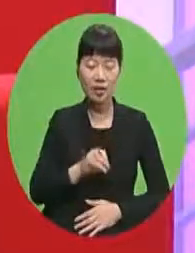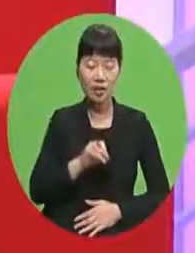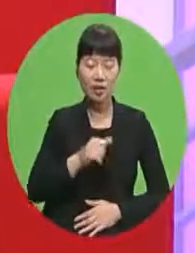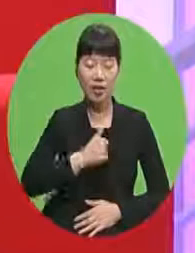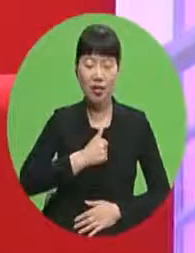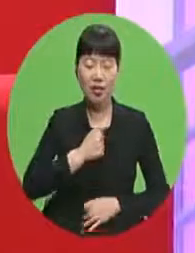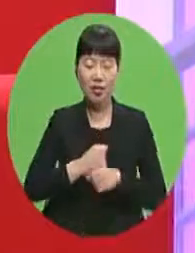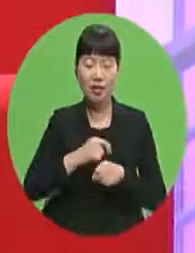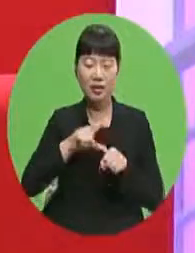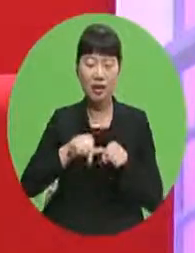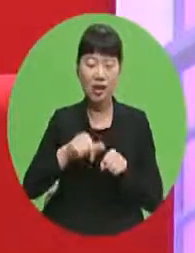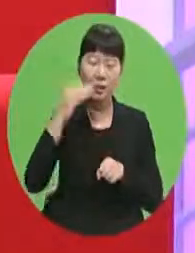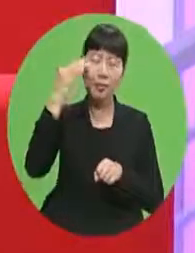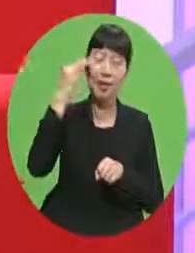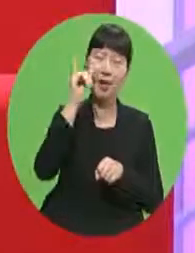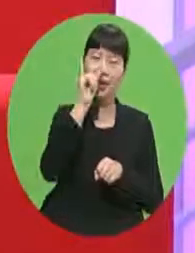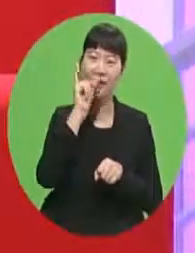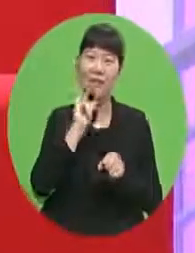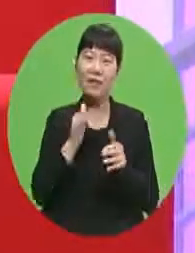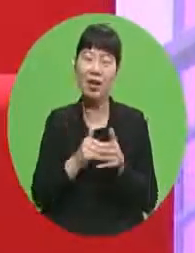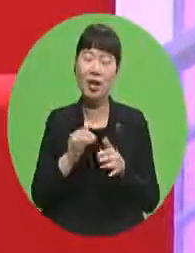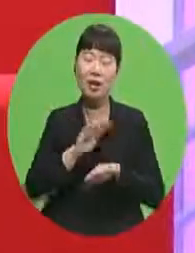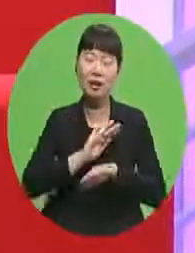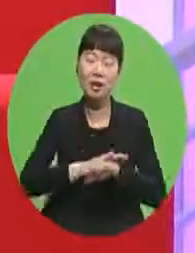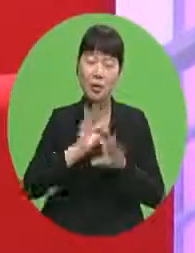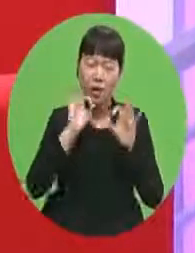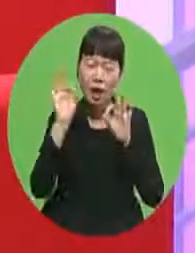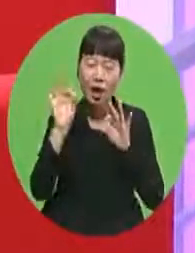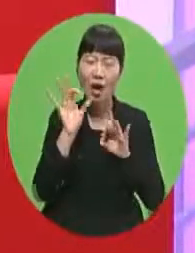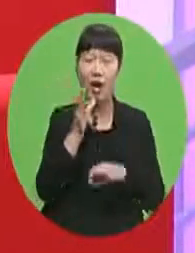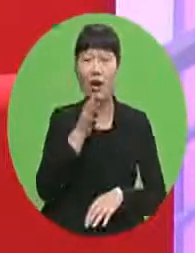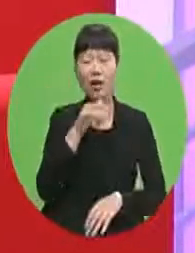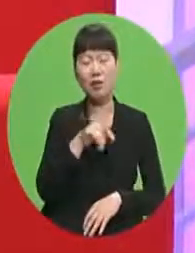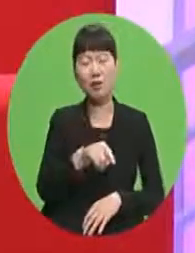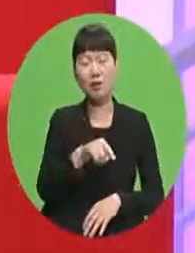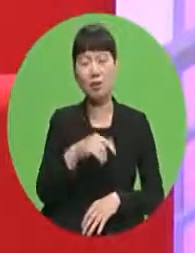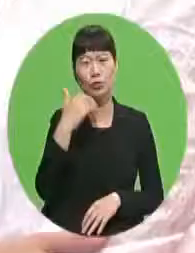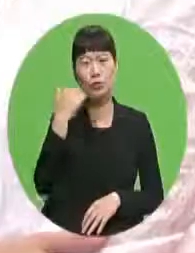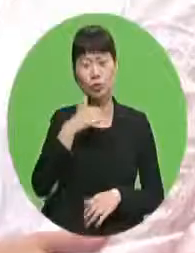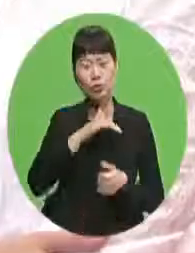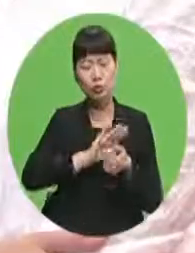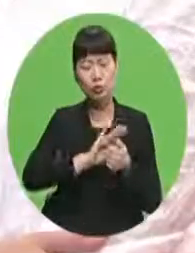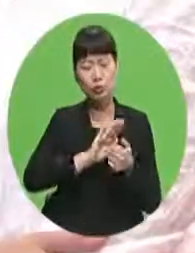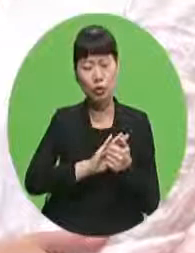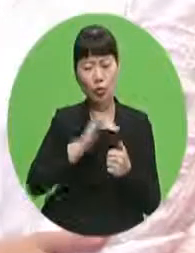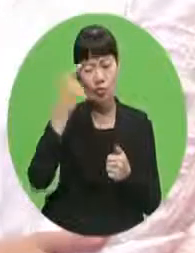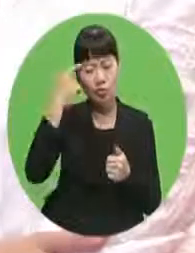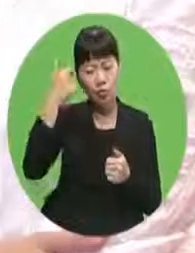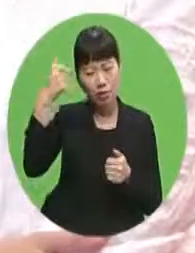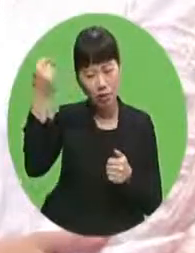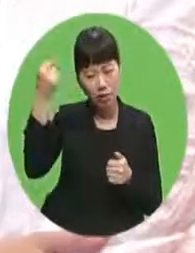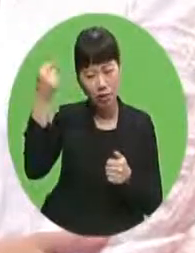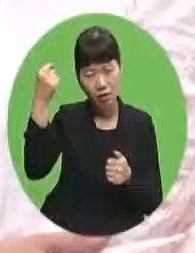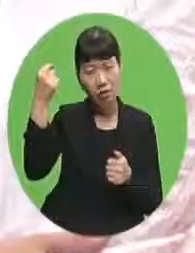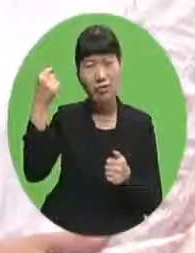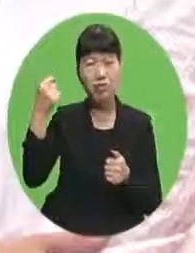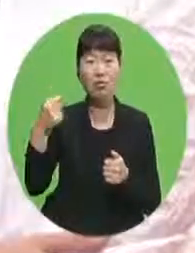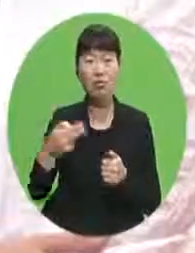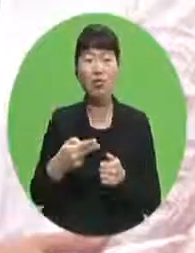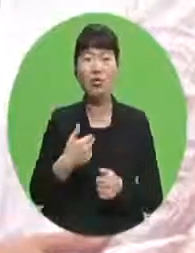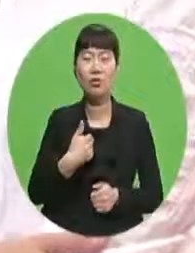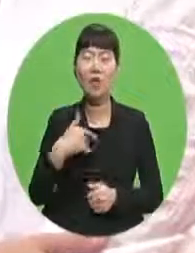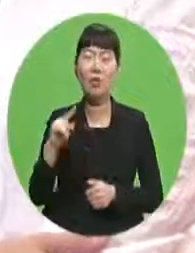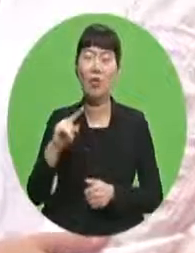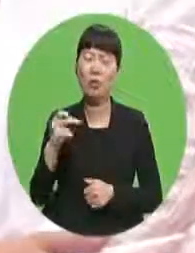데에 방해가 될 수 있어요. 잘못하면 아, 이게 뭔가 누굴 도와줘야 되는 건가 보네? 뭐 이렇게 된다든가. 내가